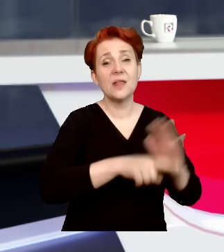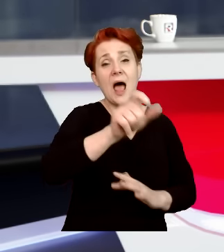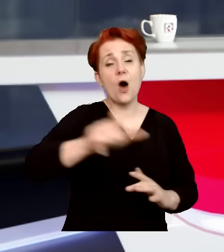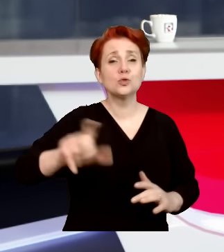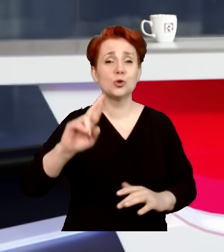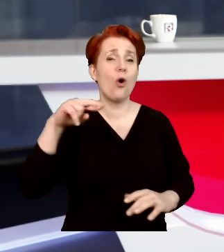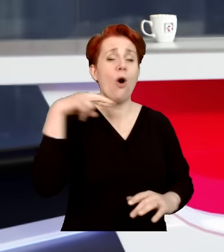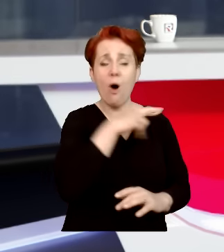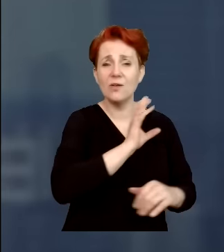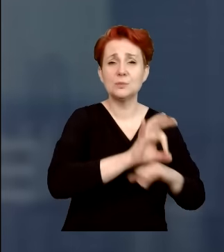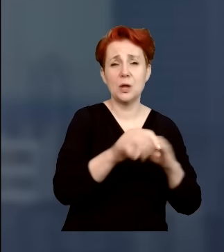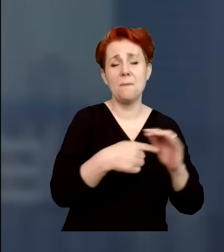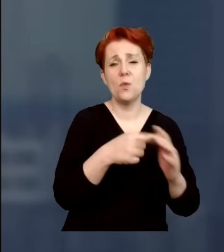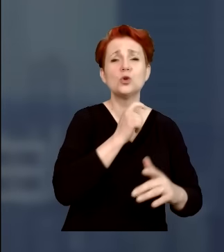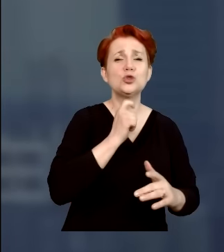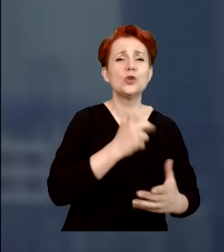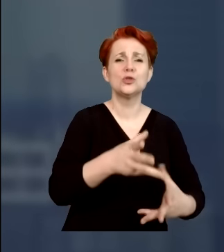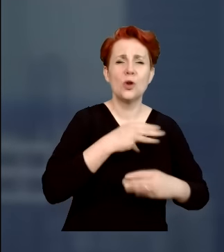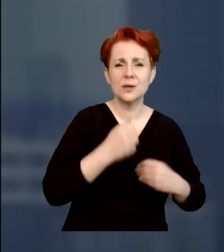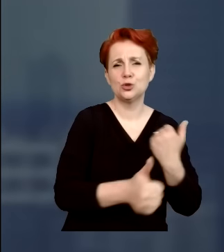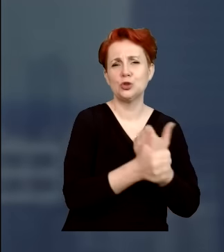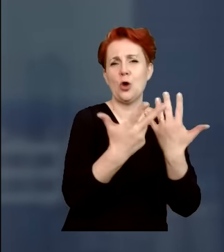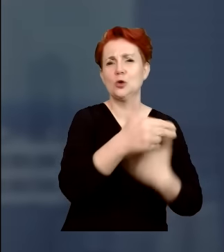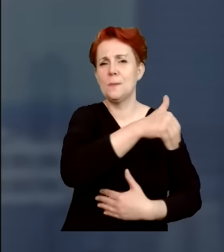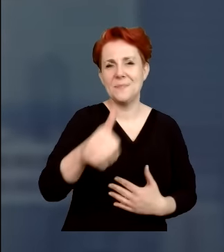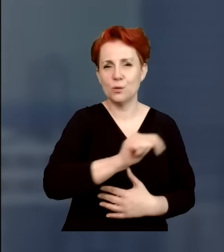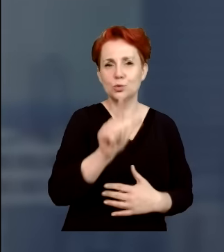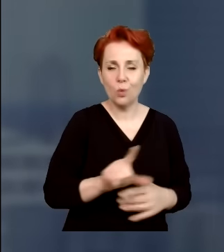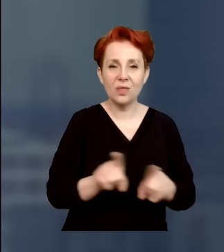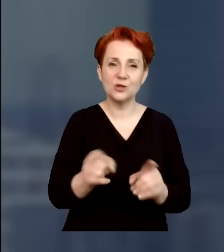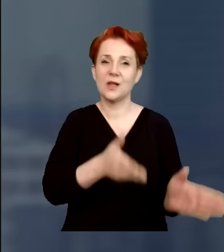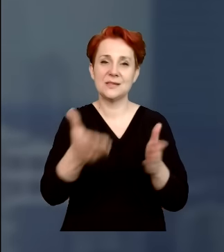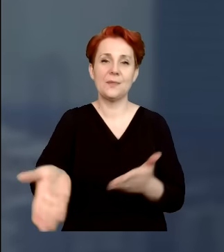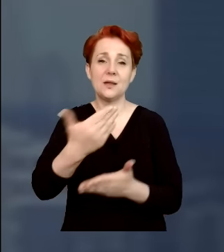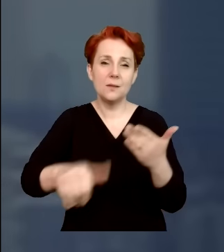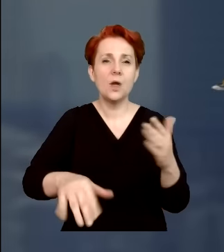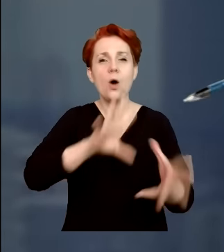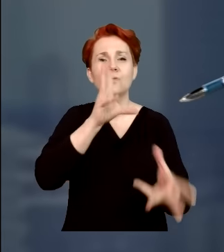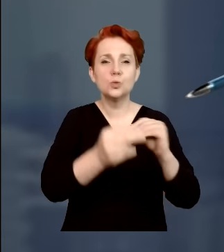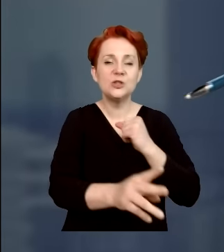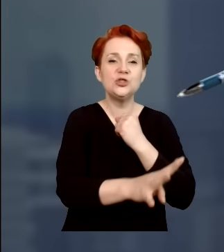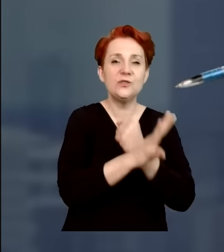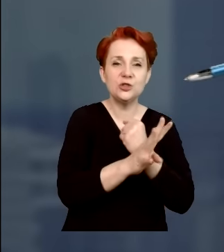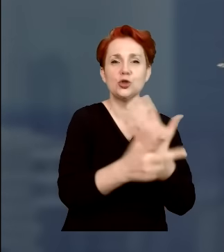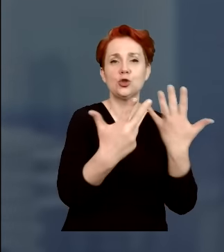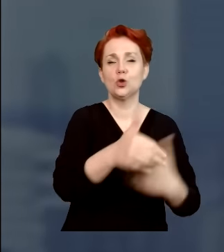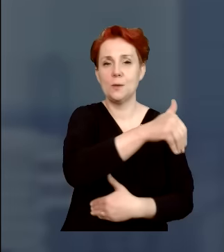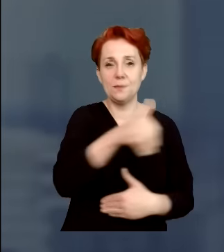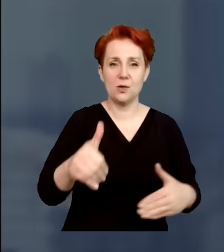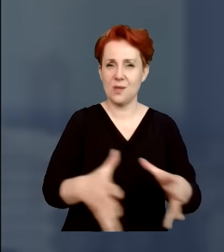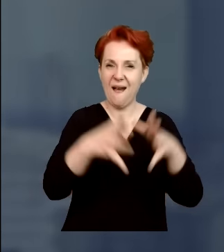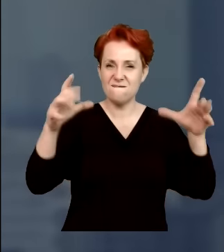66 milionów złotych i miał dostać jeszcze kolejną transzę, że cały ten ośrodek miał kosztować 98 milionów. On jest bardzo duży, tak